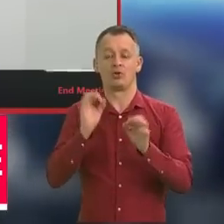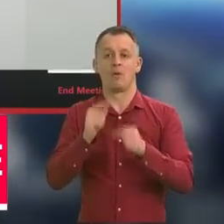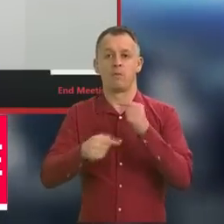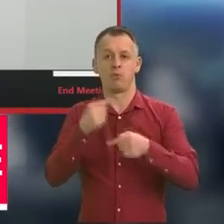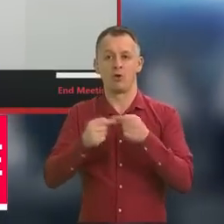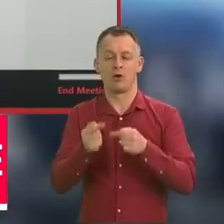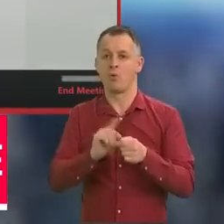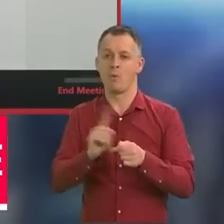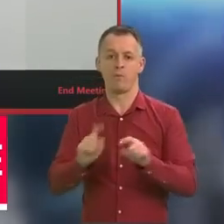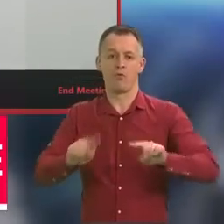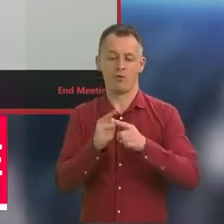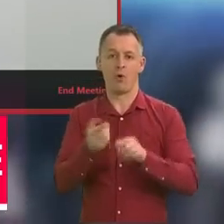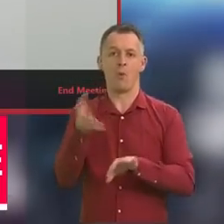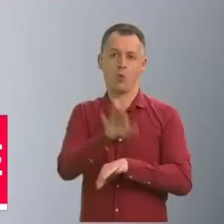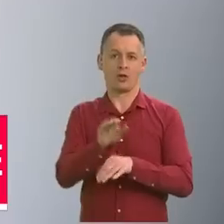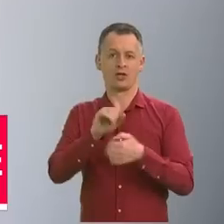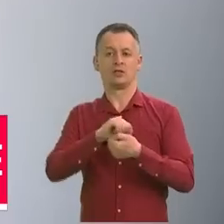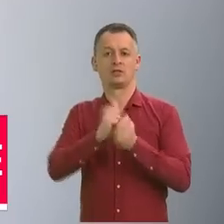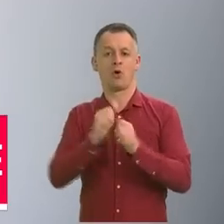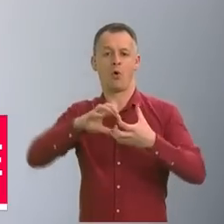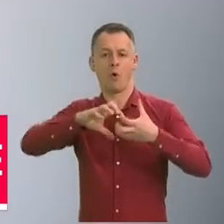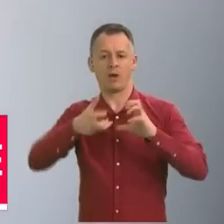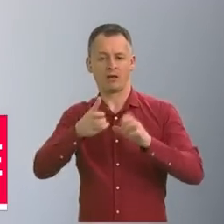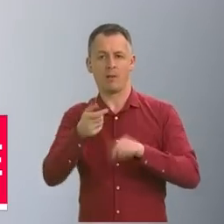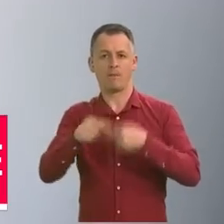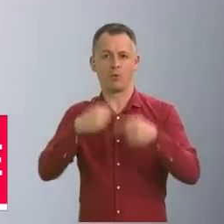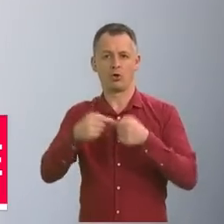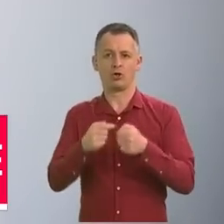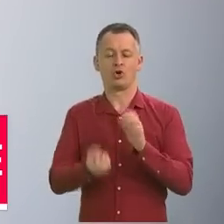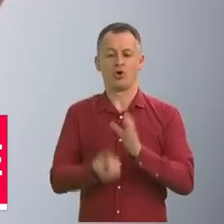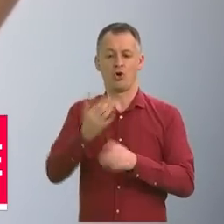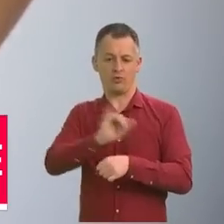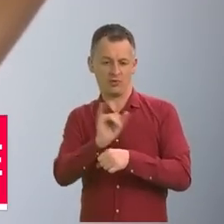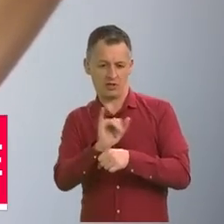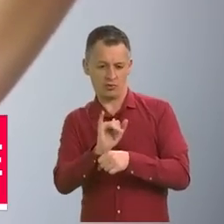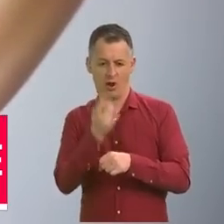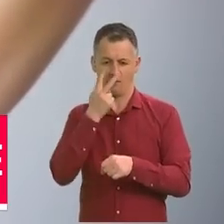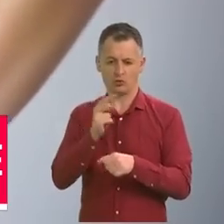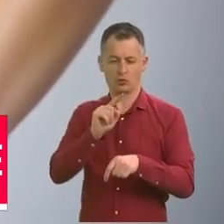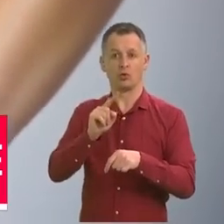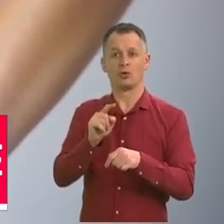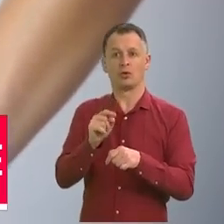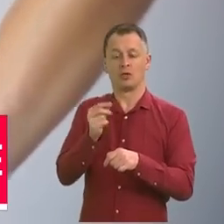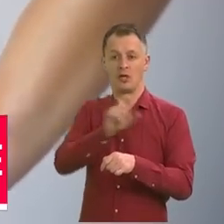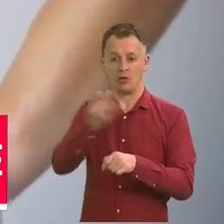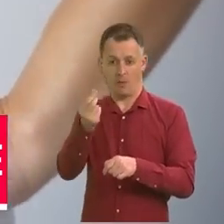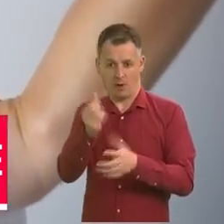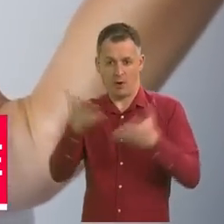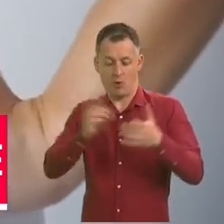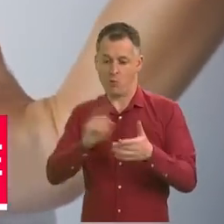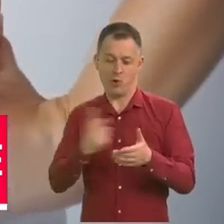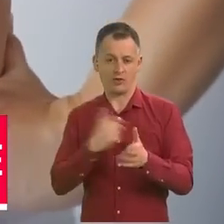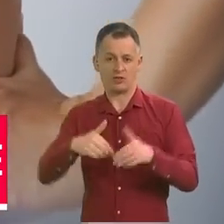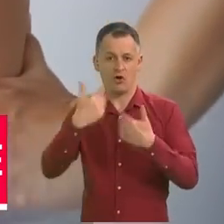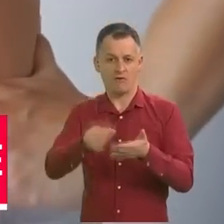mortalitate sau care nu creau complicarea bolii. Noua conducere a CNAS a realizat că din cauza sumelor uriașe în curând ar putea să nu-și mai permită să asigure